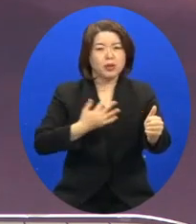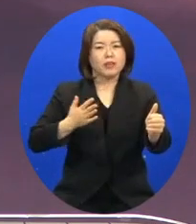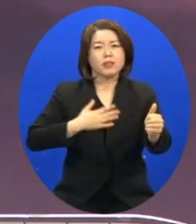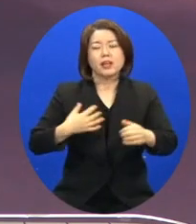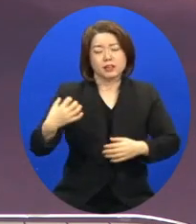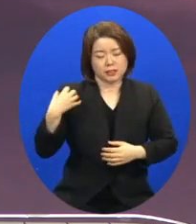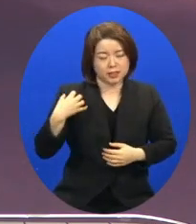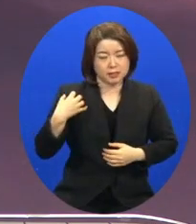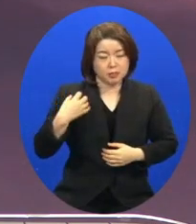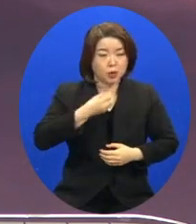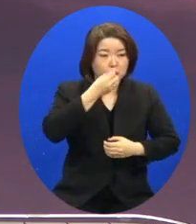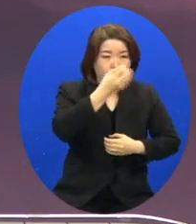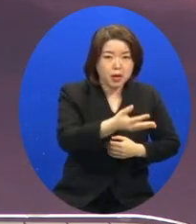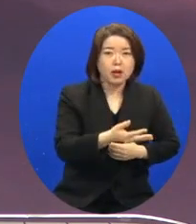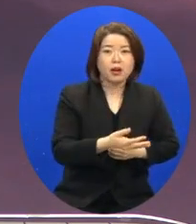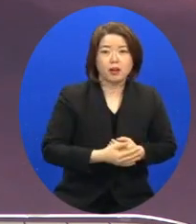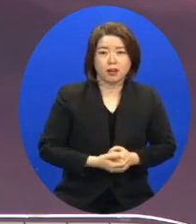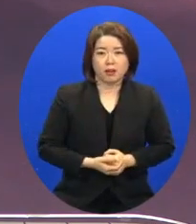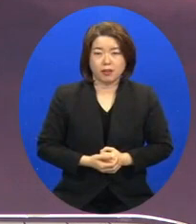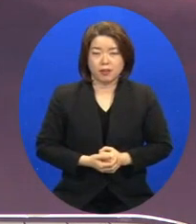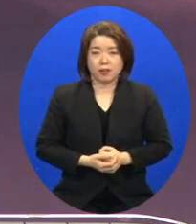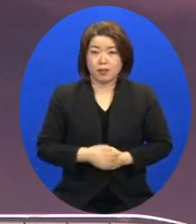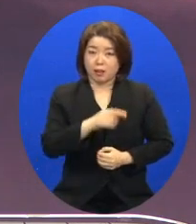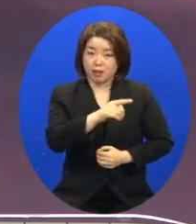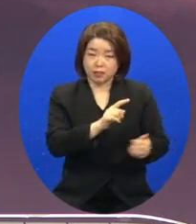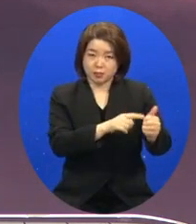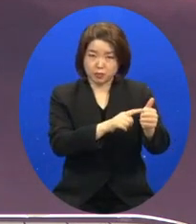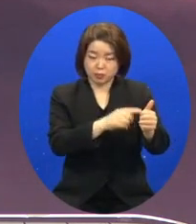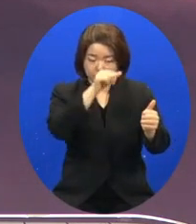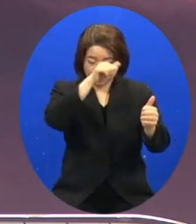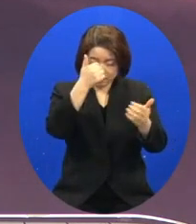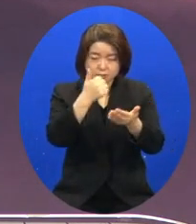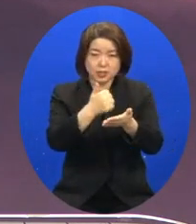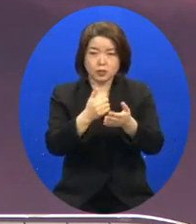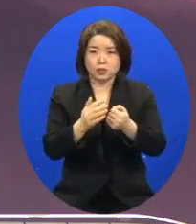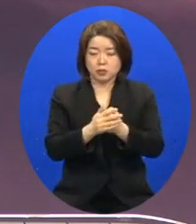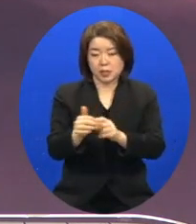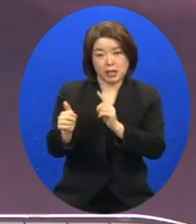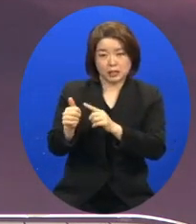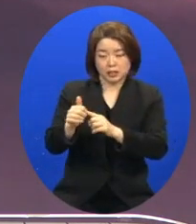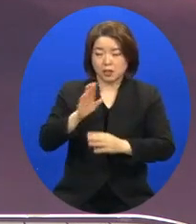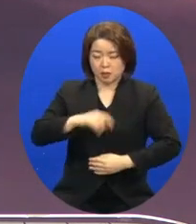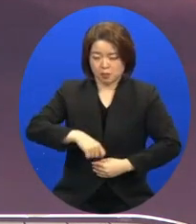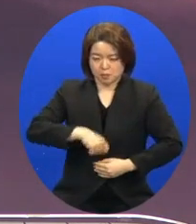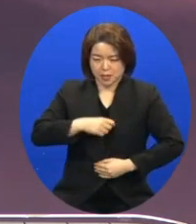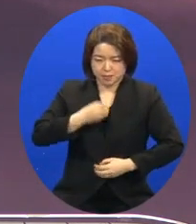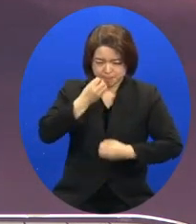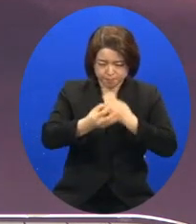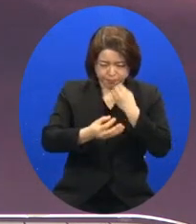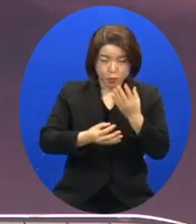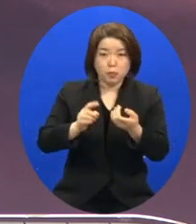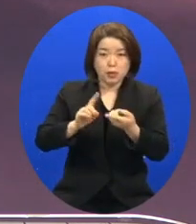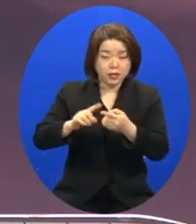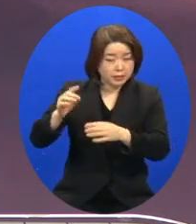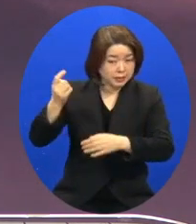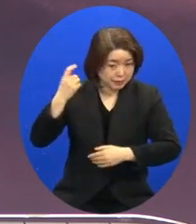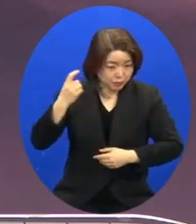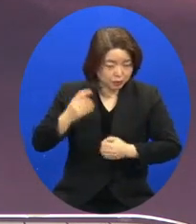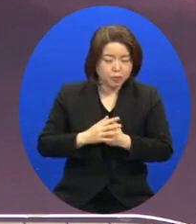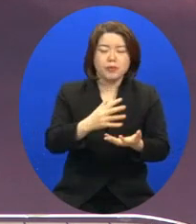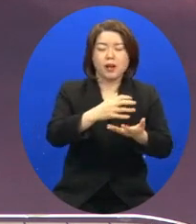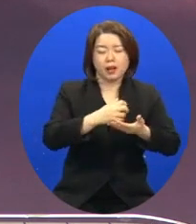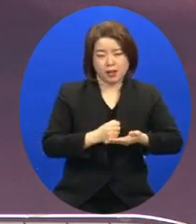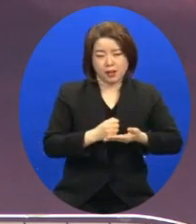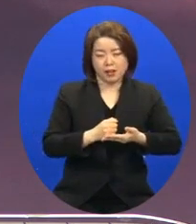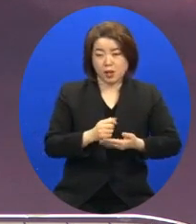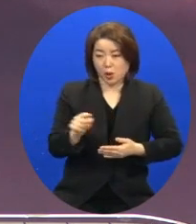그렇게 자백을 했습니다. 그 상대편 장로님이 그 진심의 고백을 받고 서로 두